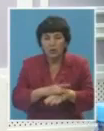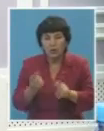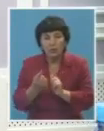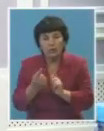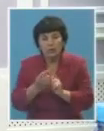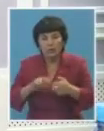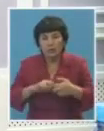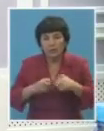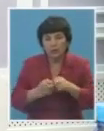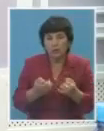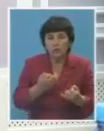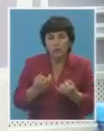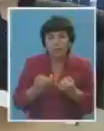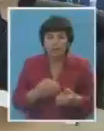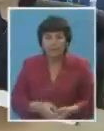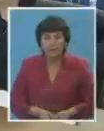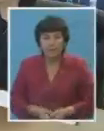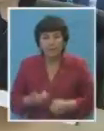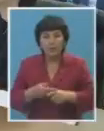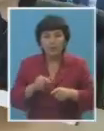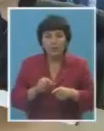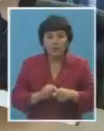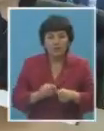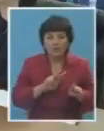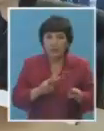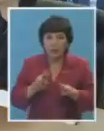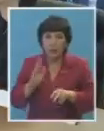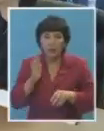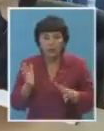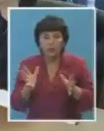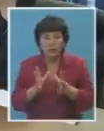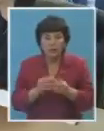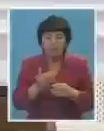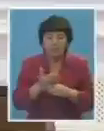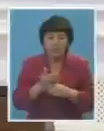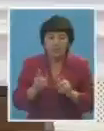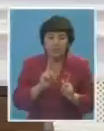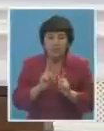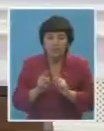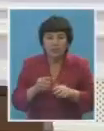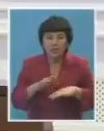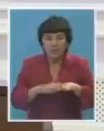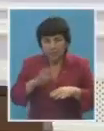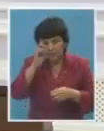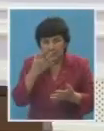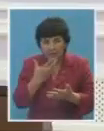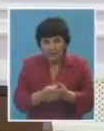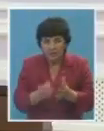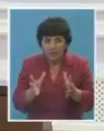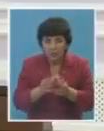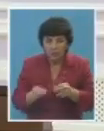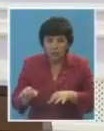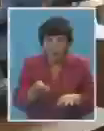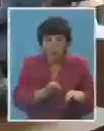жүздесуде осы мәселе үнемі көтеріледі. Бұл мәселе енді бақылауға алынады. Сонымен қатар кезектен тыс сессияда жергілікті мемлекеттік жекеменшік әріптестік